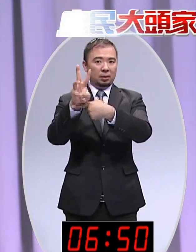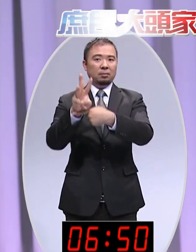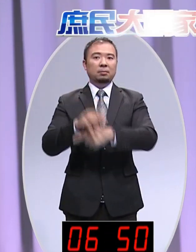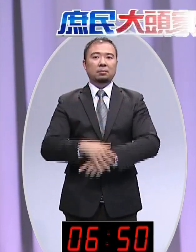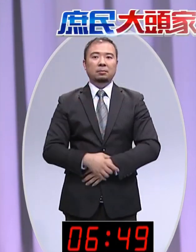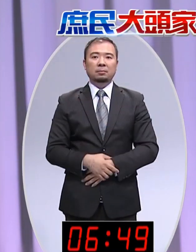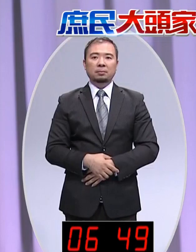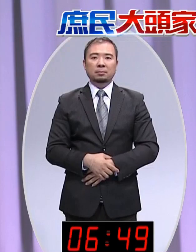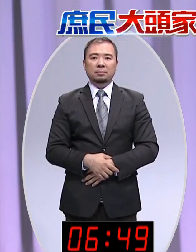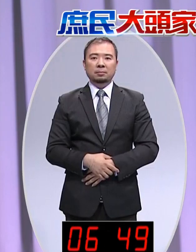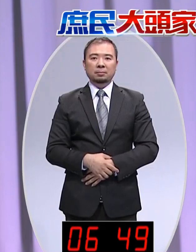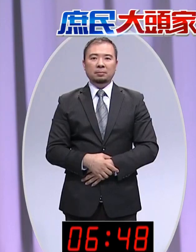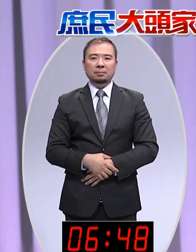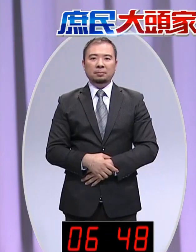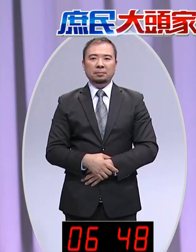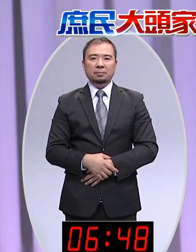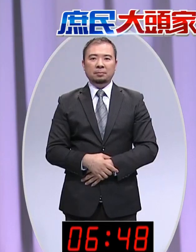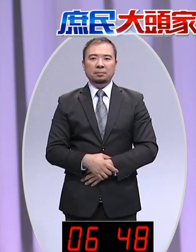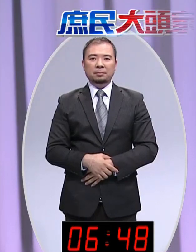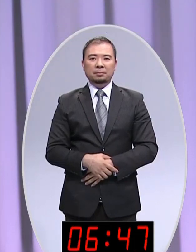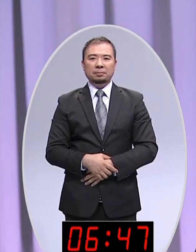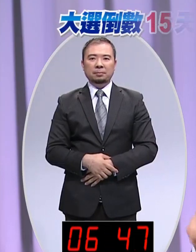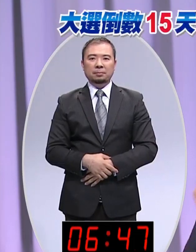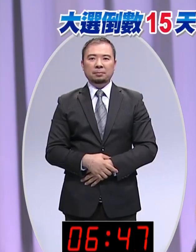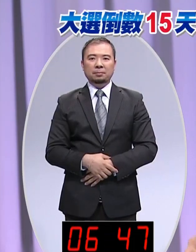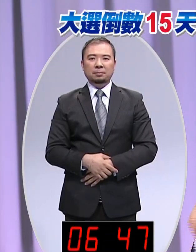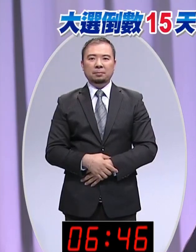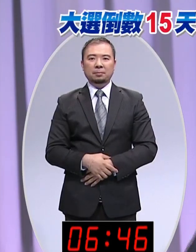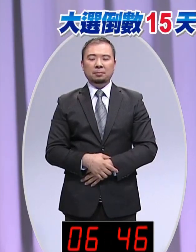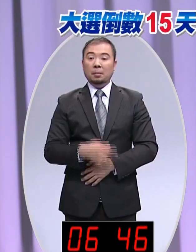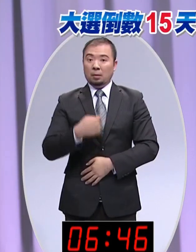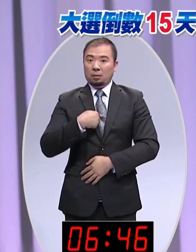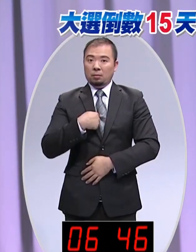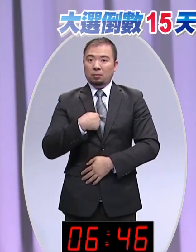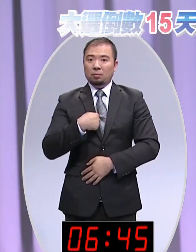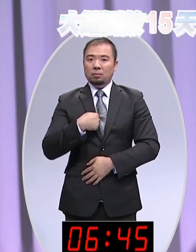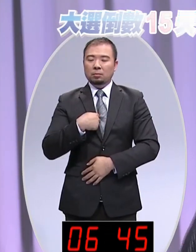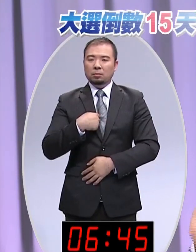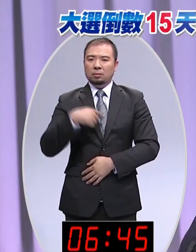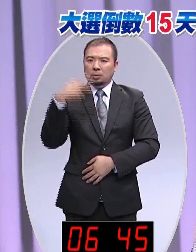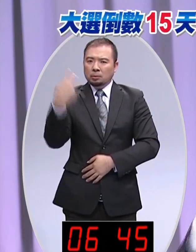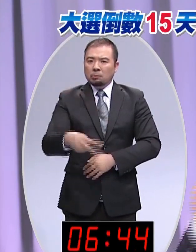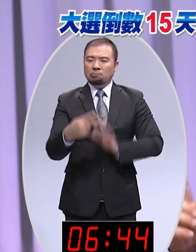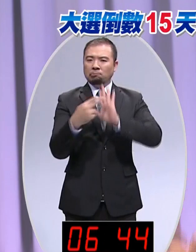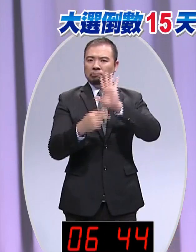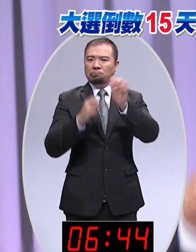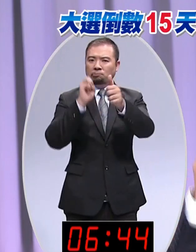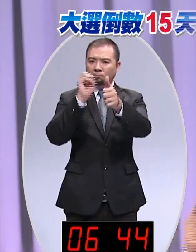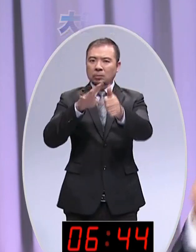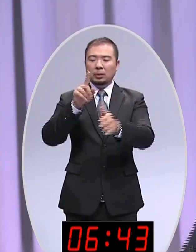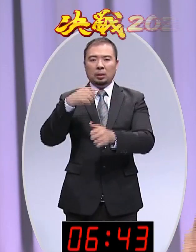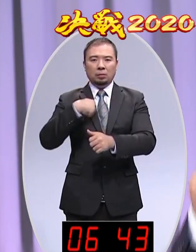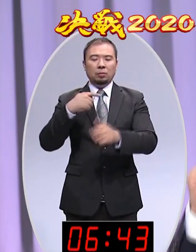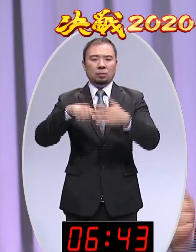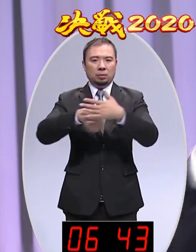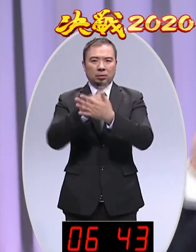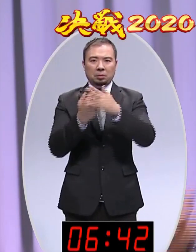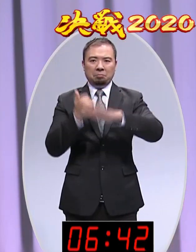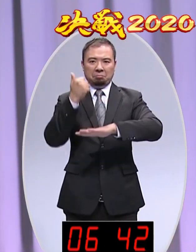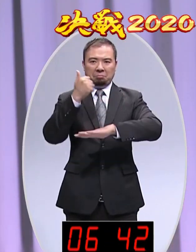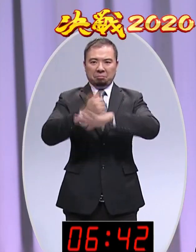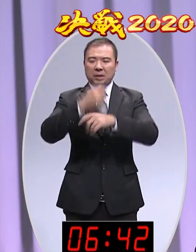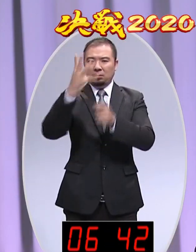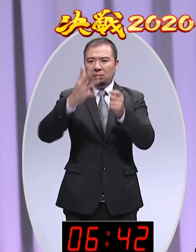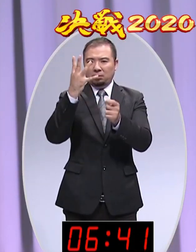那就是我重申宋楚瑜当选之后只做一任，拨乱反